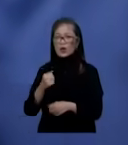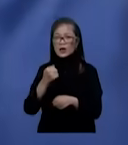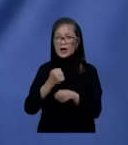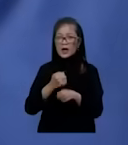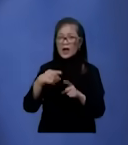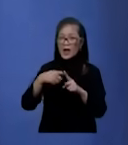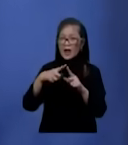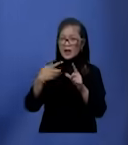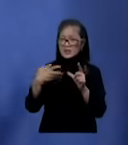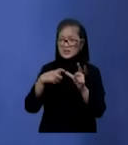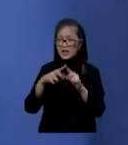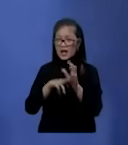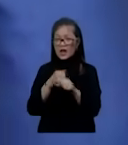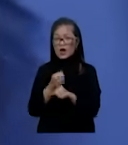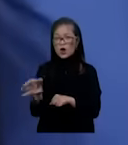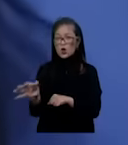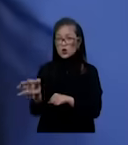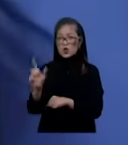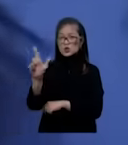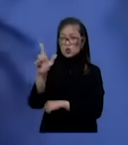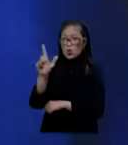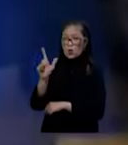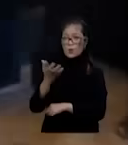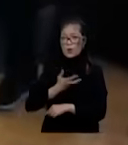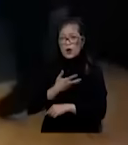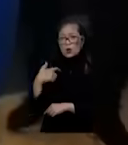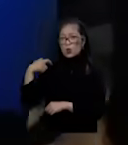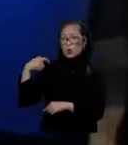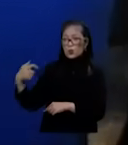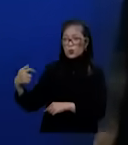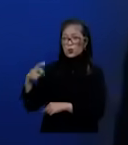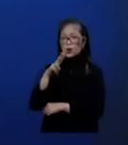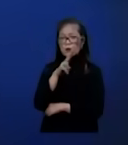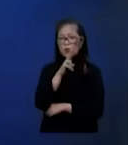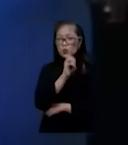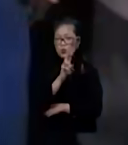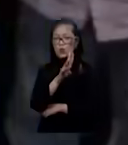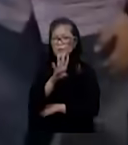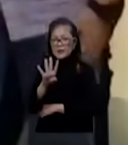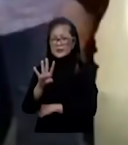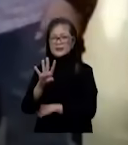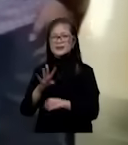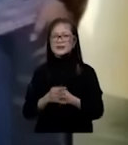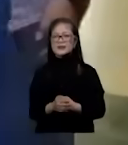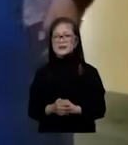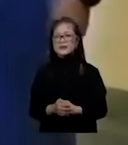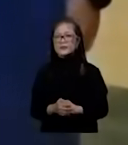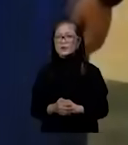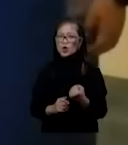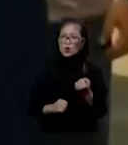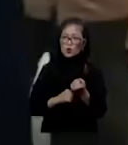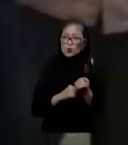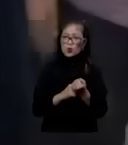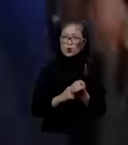wali kota Solo telah didorong untuk maju dalam pemilihan gubernur 2024. Bahkan dukungan diberikan langsung